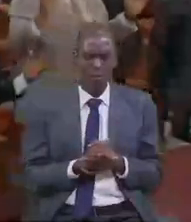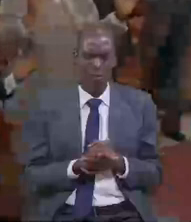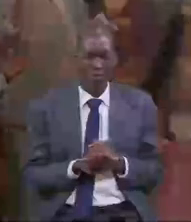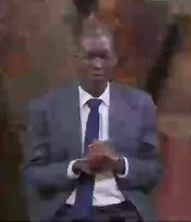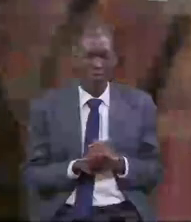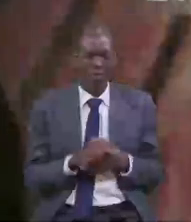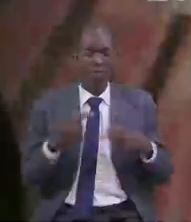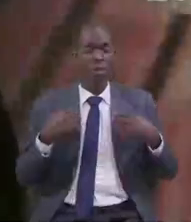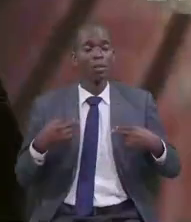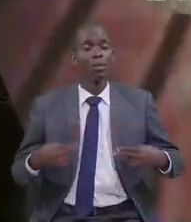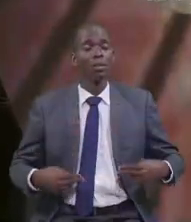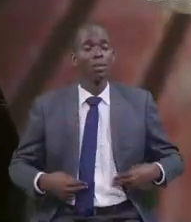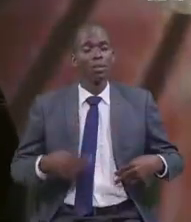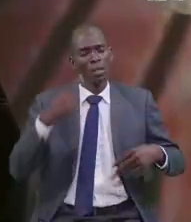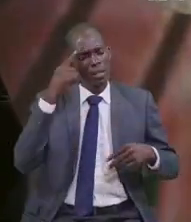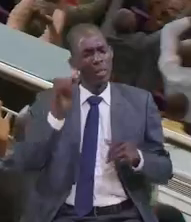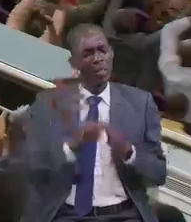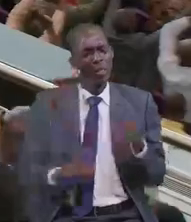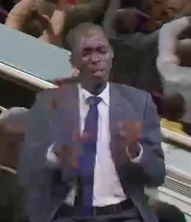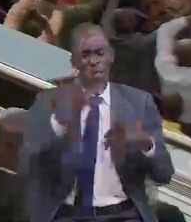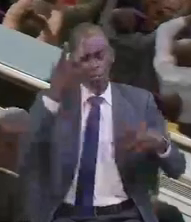La santé pour ceux qui sont malades.